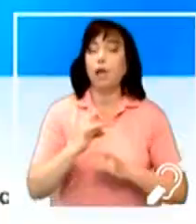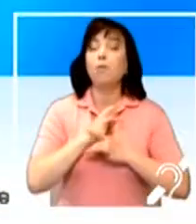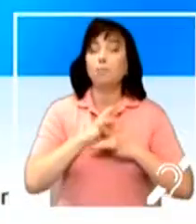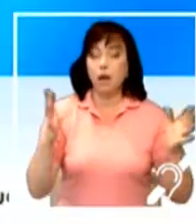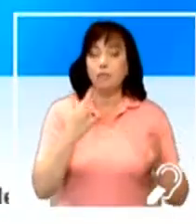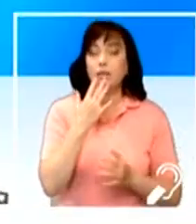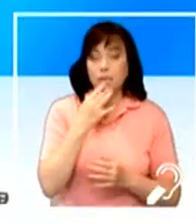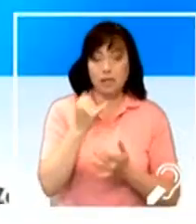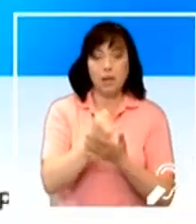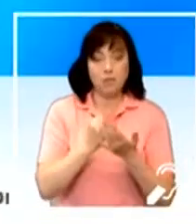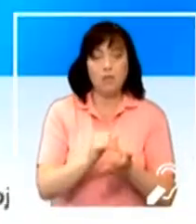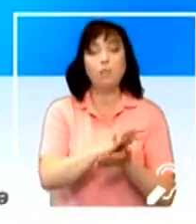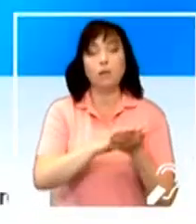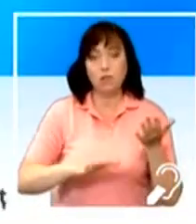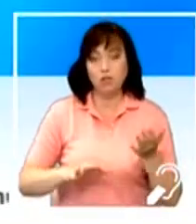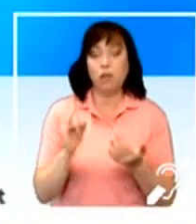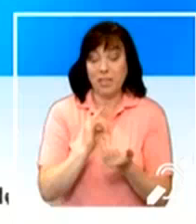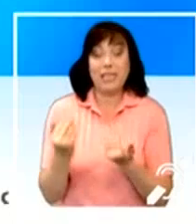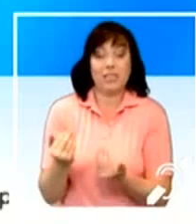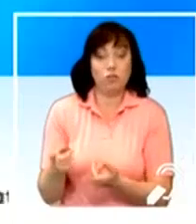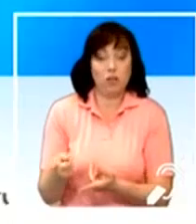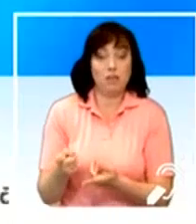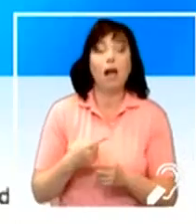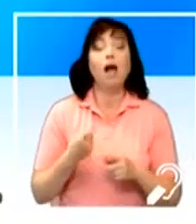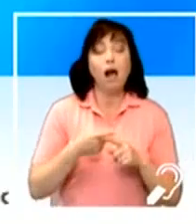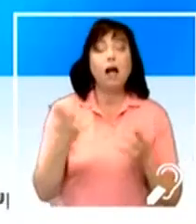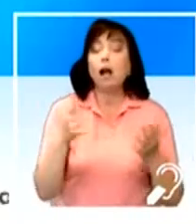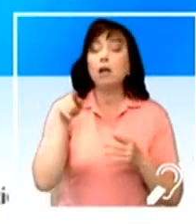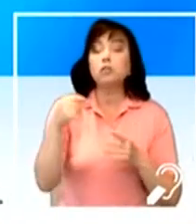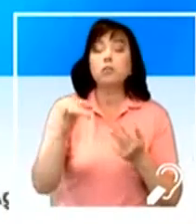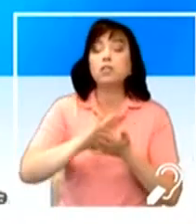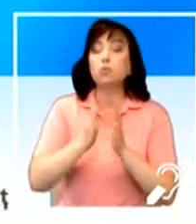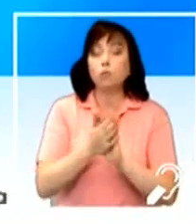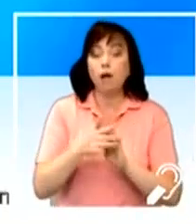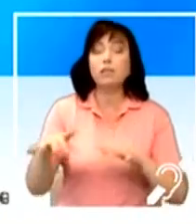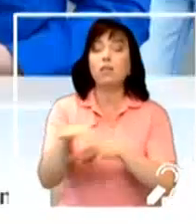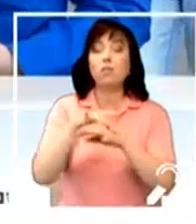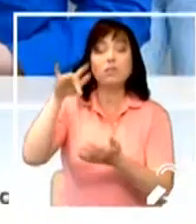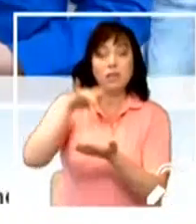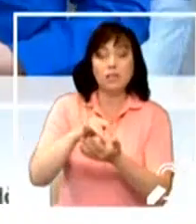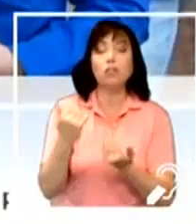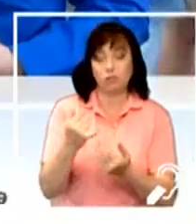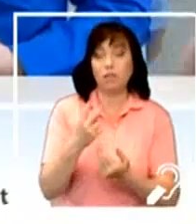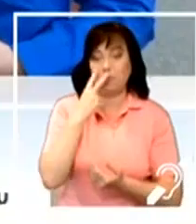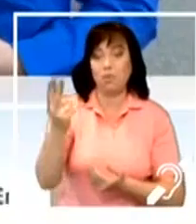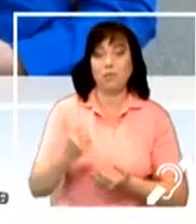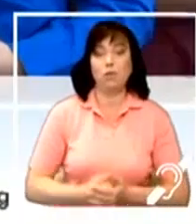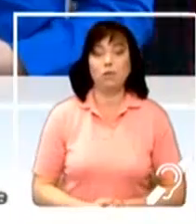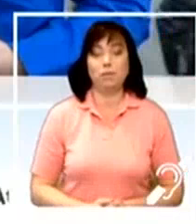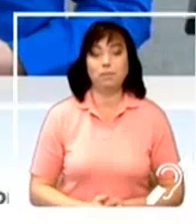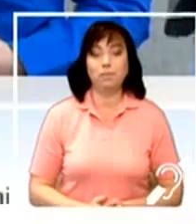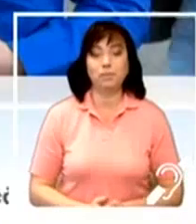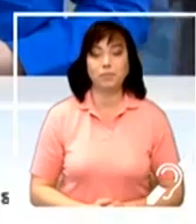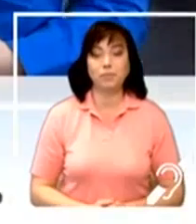Sărbătoarea Națională a Vinului continuă și la această oră. Care este atmosfera în Piața Mare Adunări Naționale, ne spune colega mea Mihaela